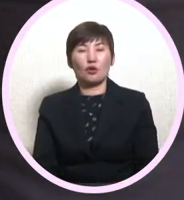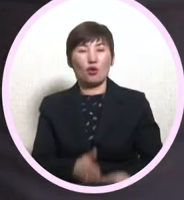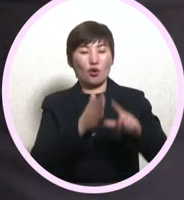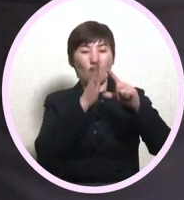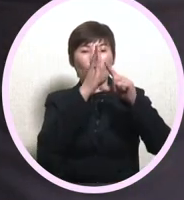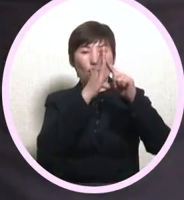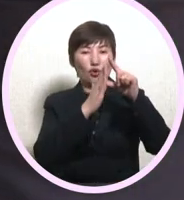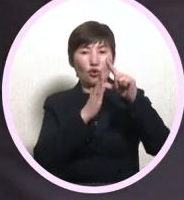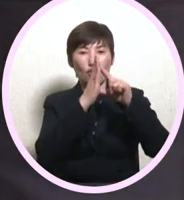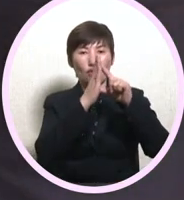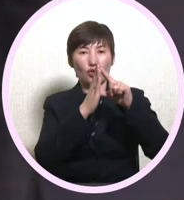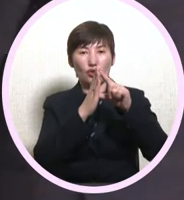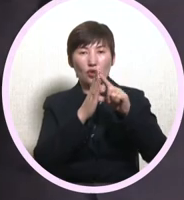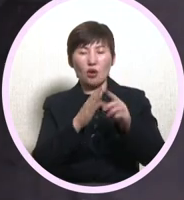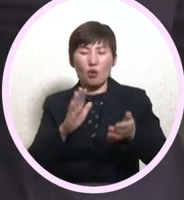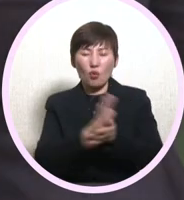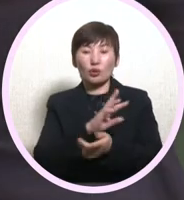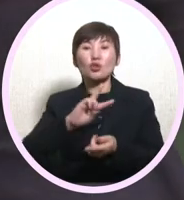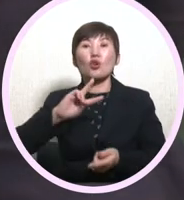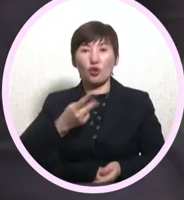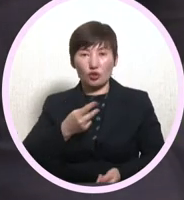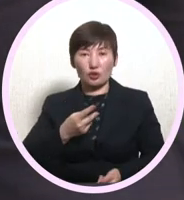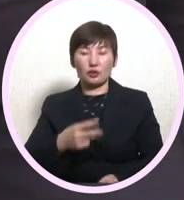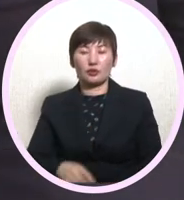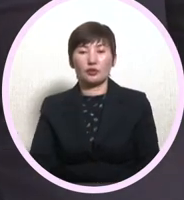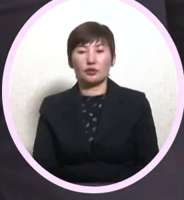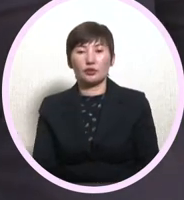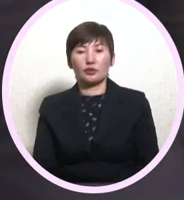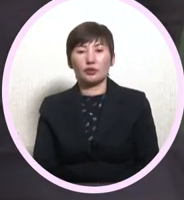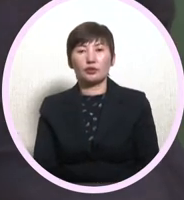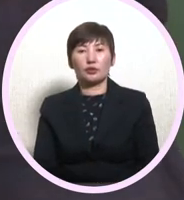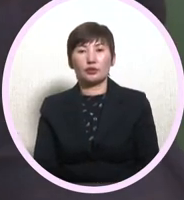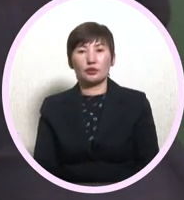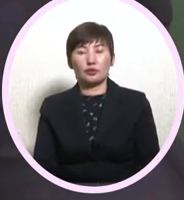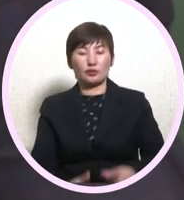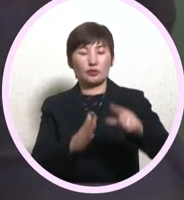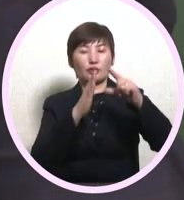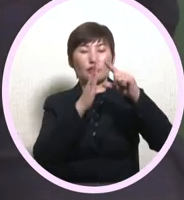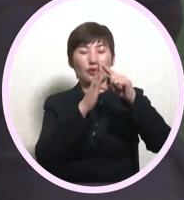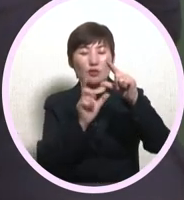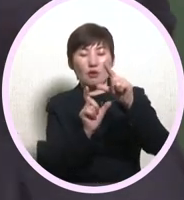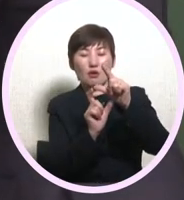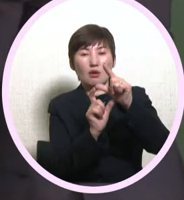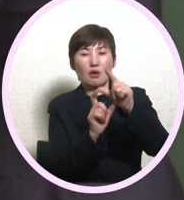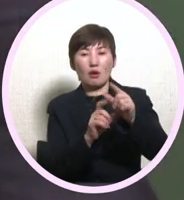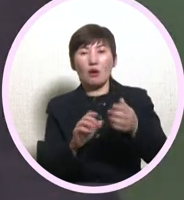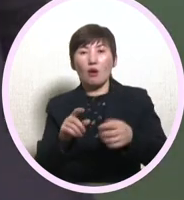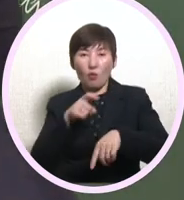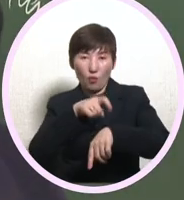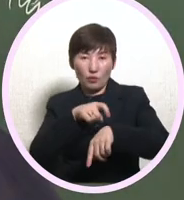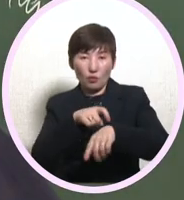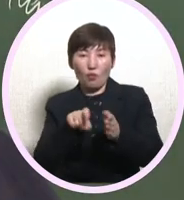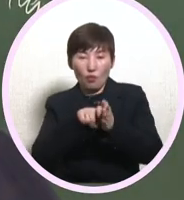нэр юу гэхээр хурдны өөрчлөлт гэж авна. За энэ доод суурийг нь юу гэж авах вэ гэхээр бид нэр хугацааны өөрчлөлт гэж авч үзнэ. За